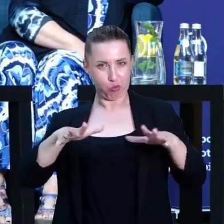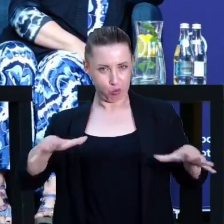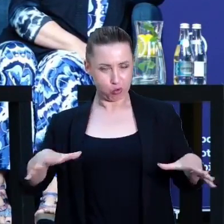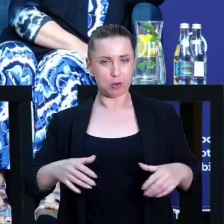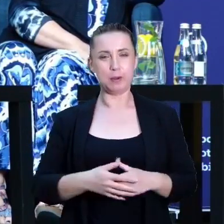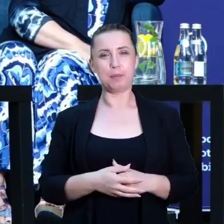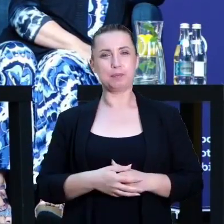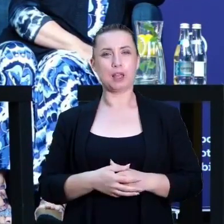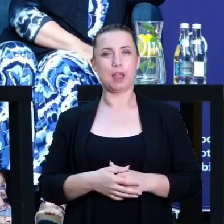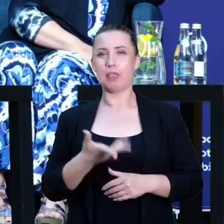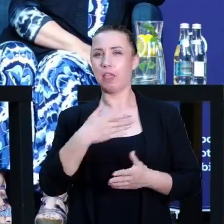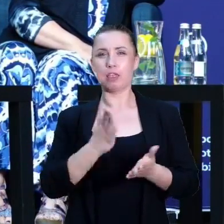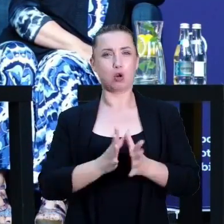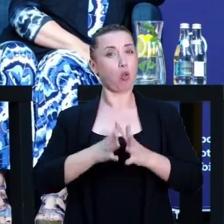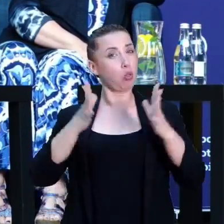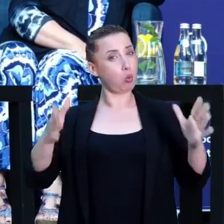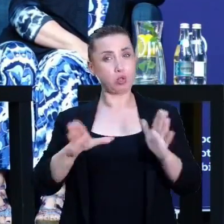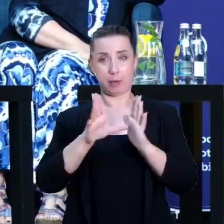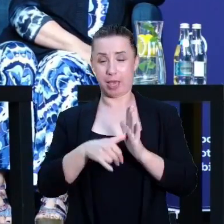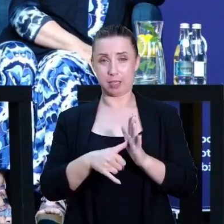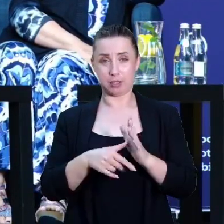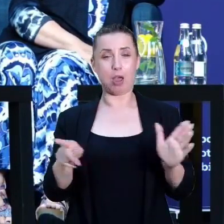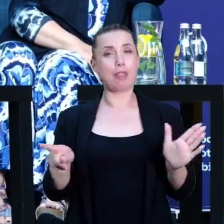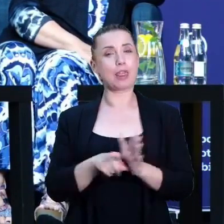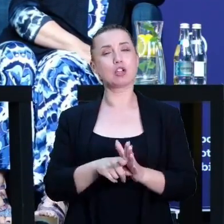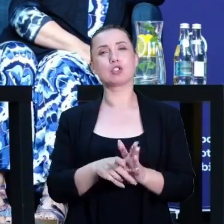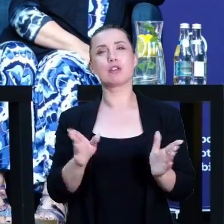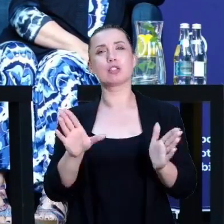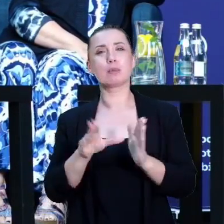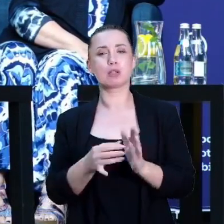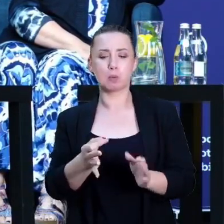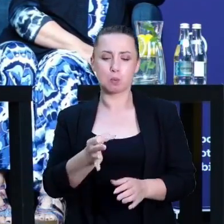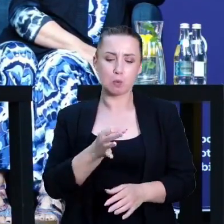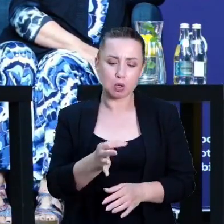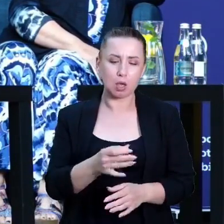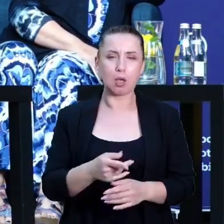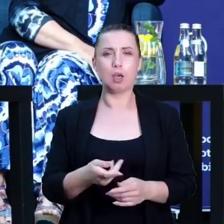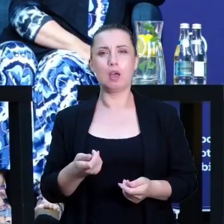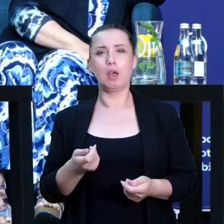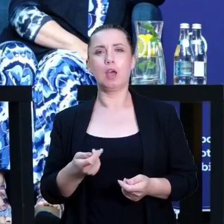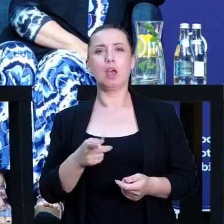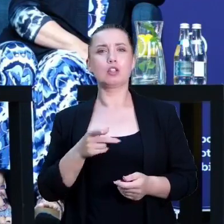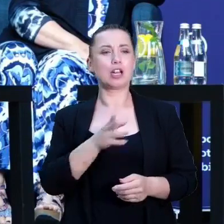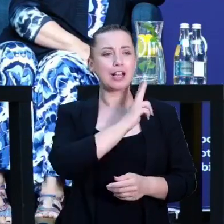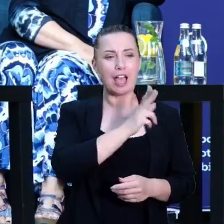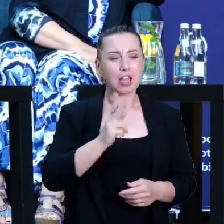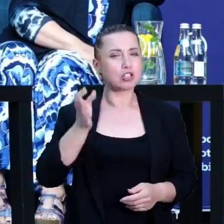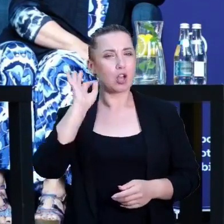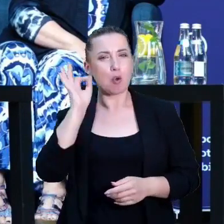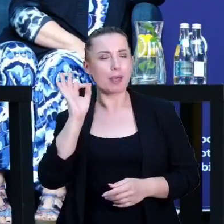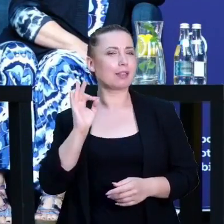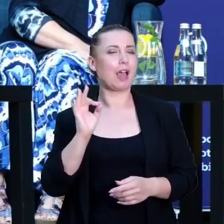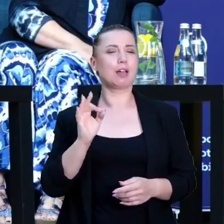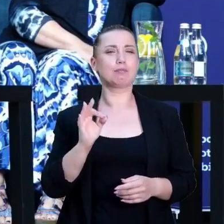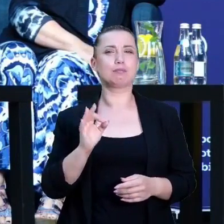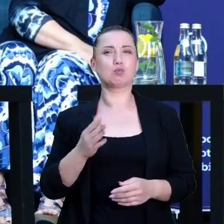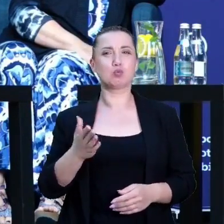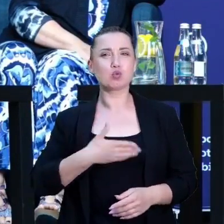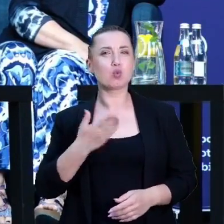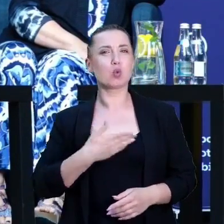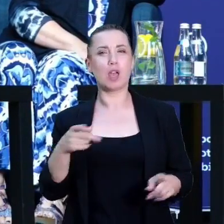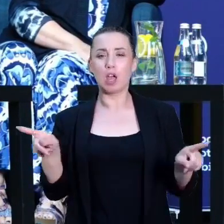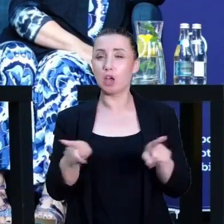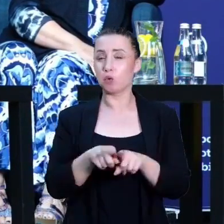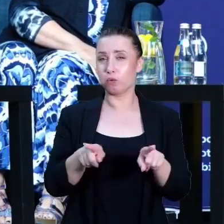miasta, ale też są takie kobiety, które tak samo odczuwają i mają te same pragnienia w tych